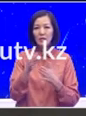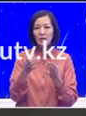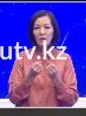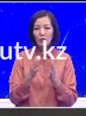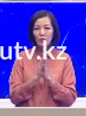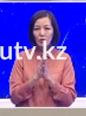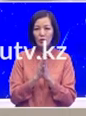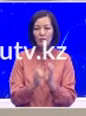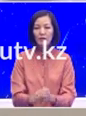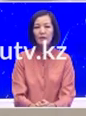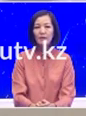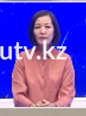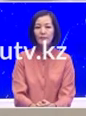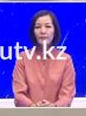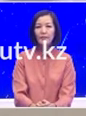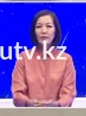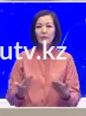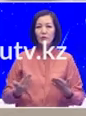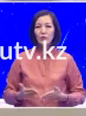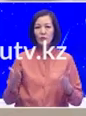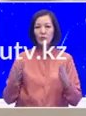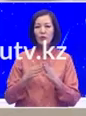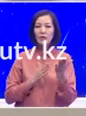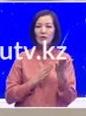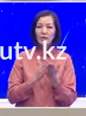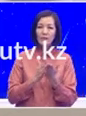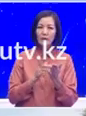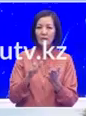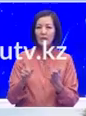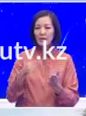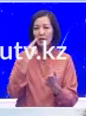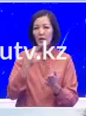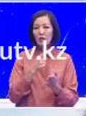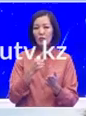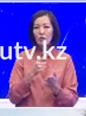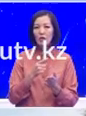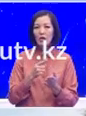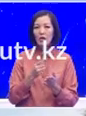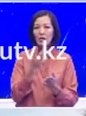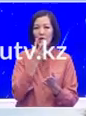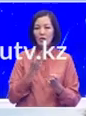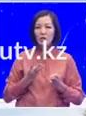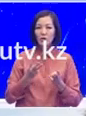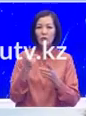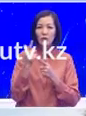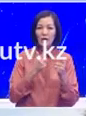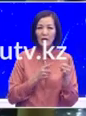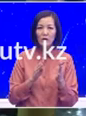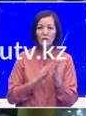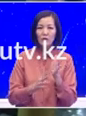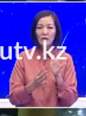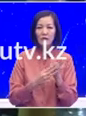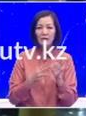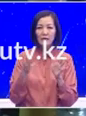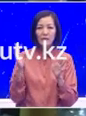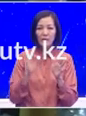сұраймыз. Тұрғын үй коммуналдық қызмет өкілдерінің айтуынша, блоктық модульдік қазандықтардың жылыту маусымына дайындығы 98%-ді құрап